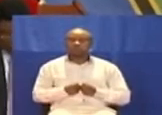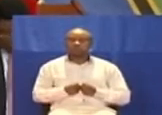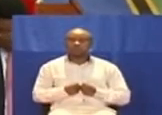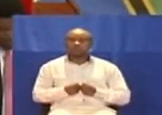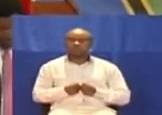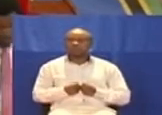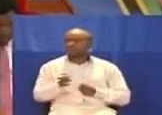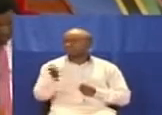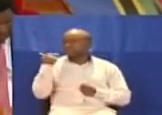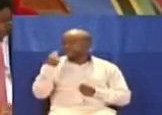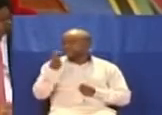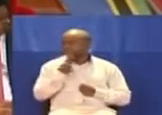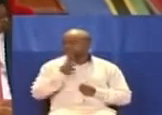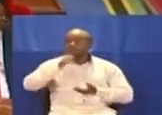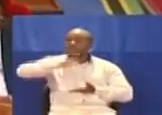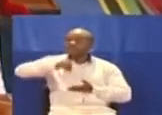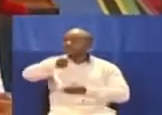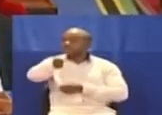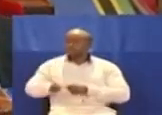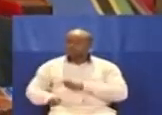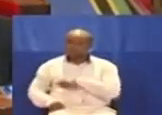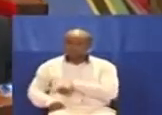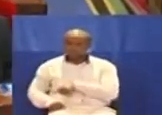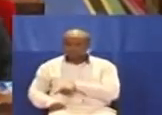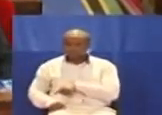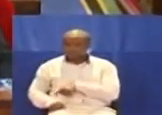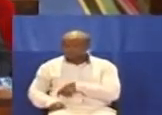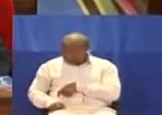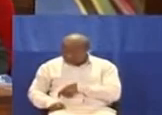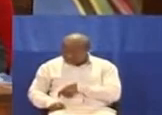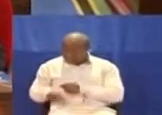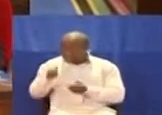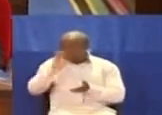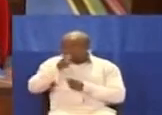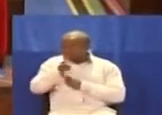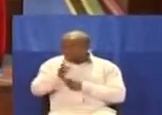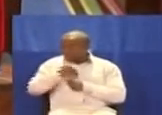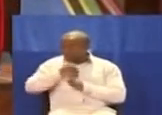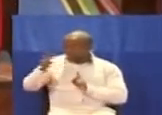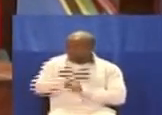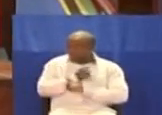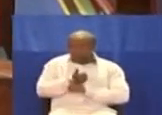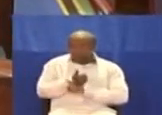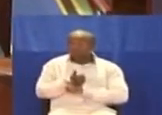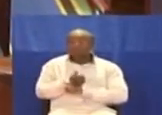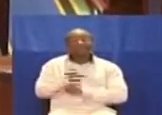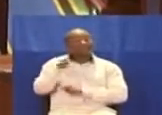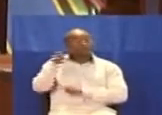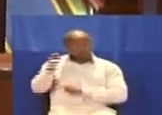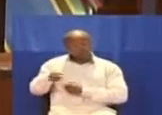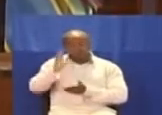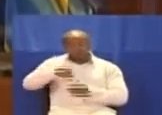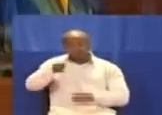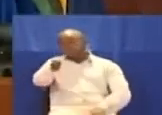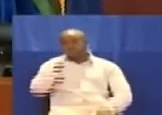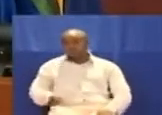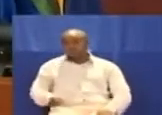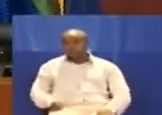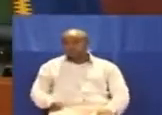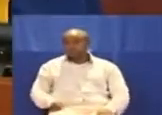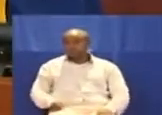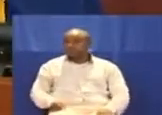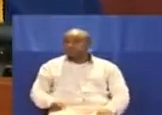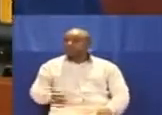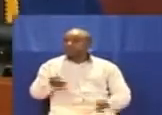Ulikuwa ni mtihani. Si mtihani ambao umepita, bado upo, lakini tumevuka